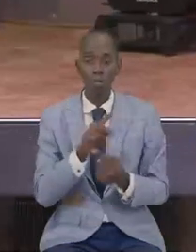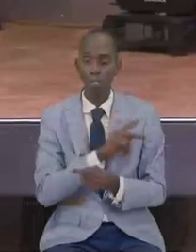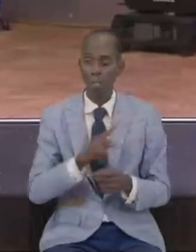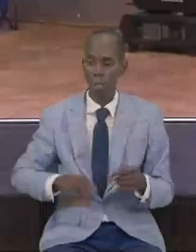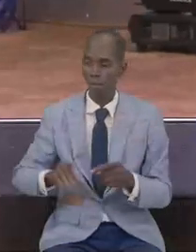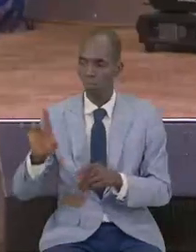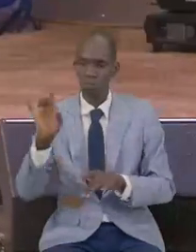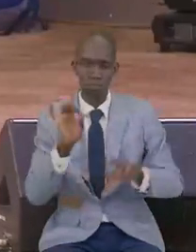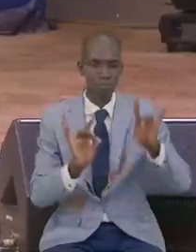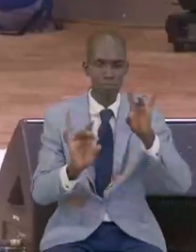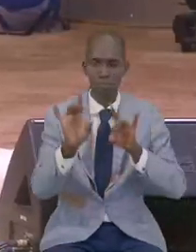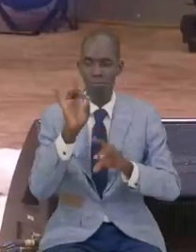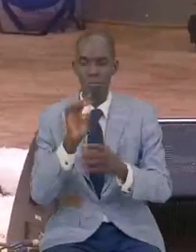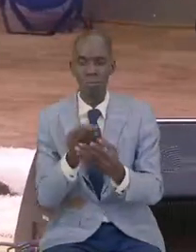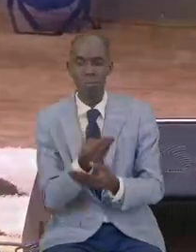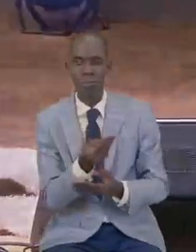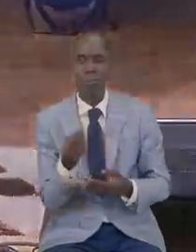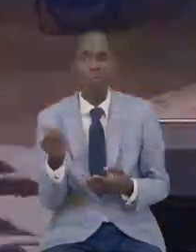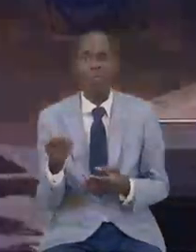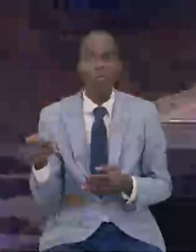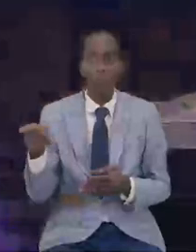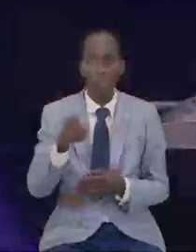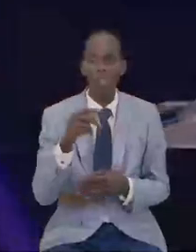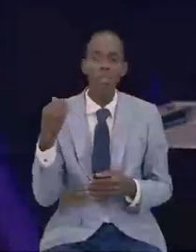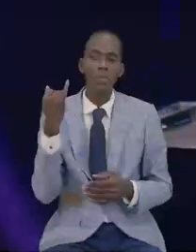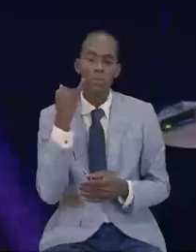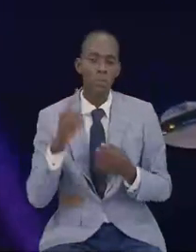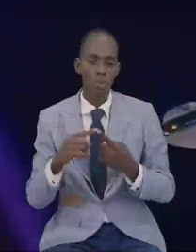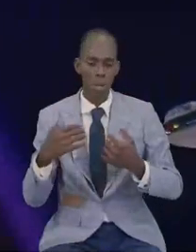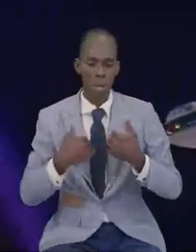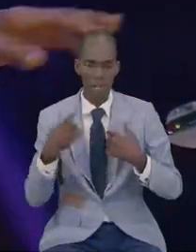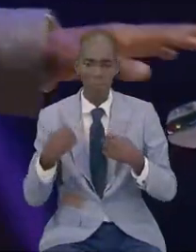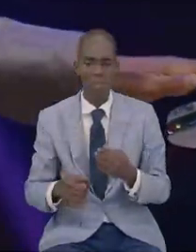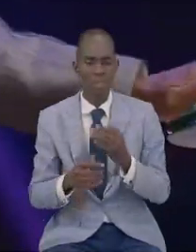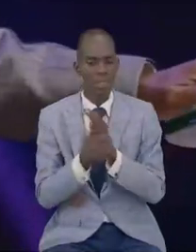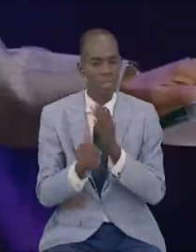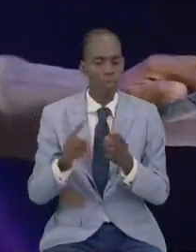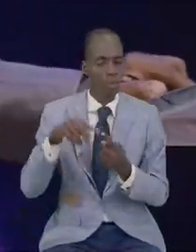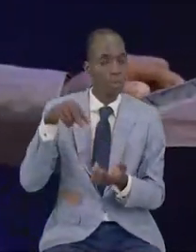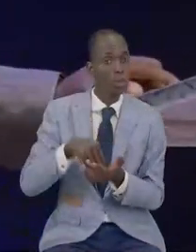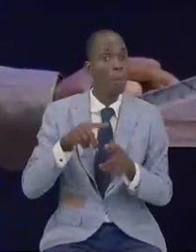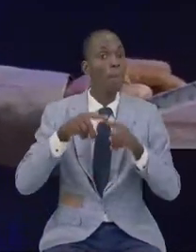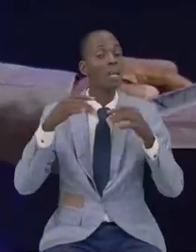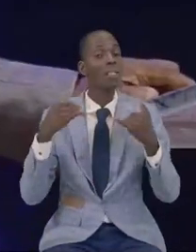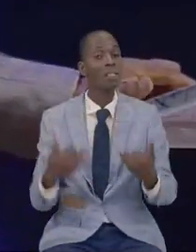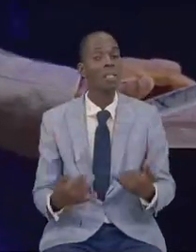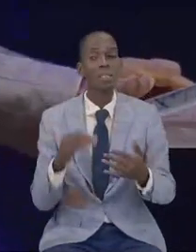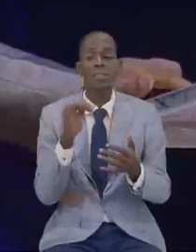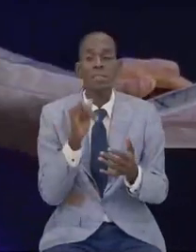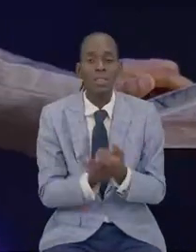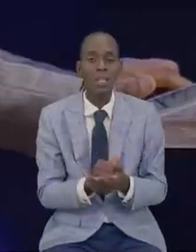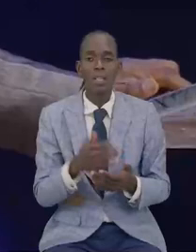a sélectionnés, mais il devait avoir des gens, jouer des gens qui vont se présenter devant le roi. Mais